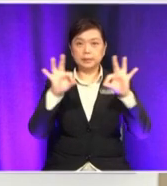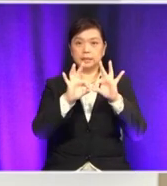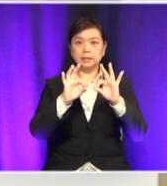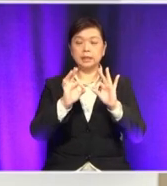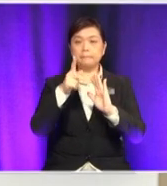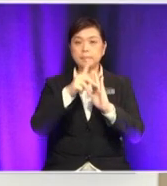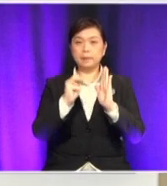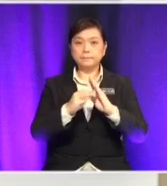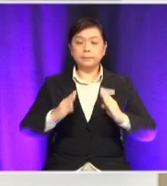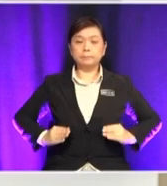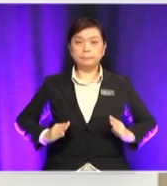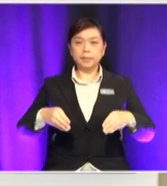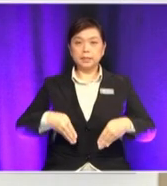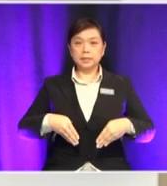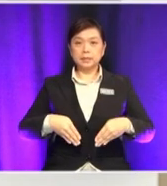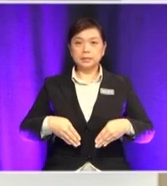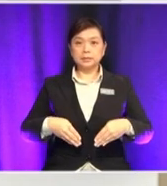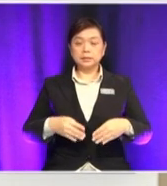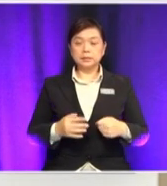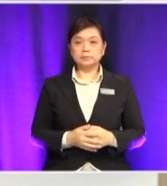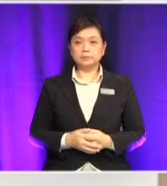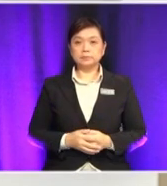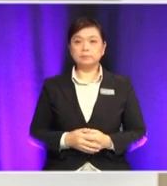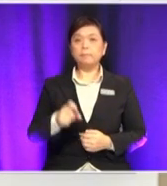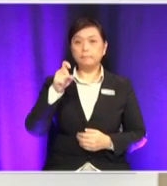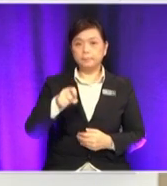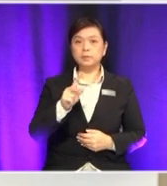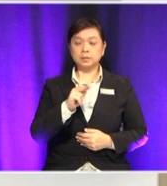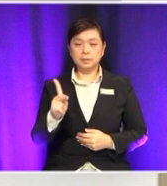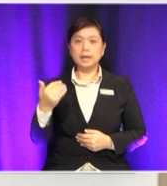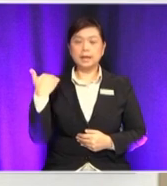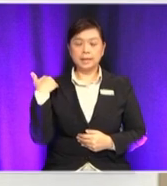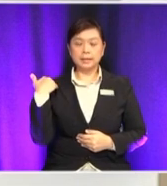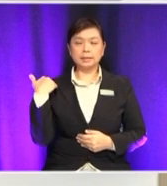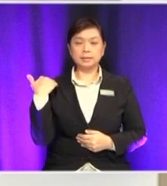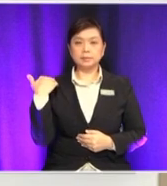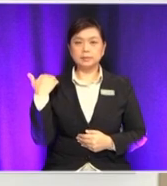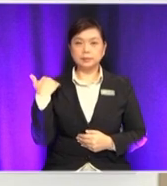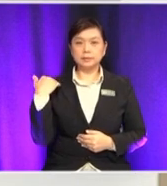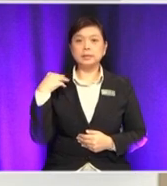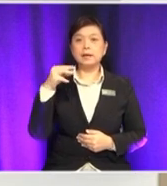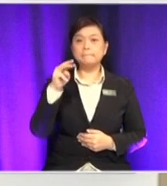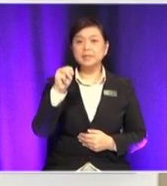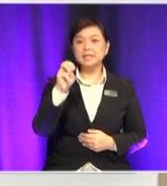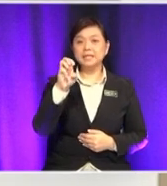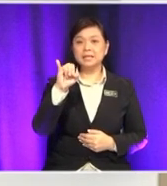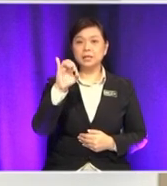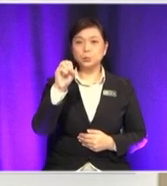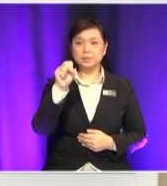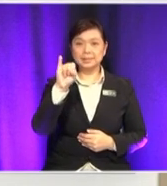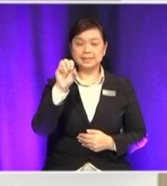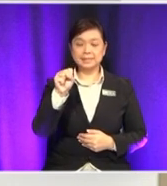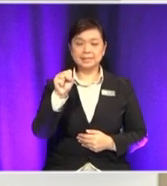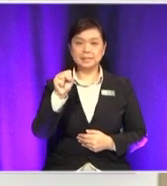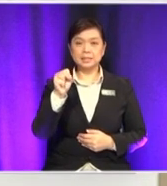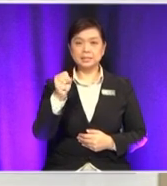esek semua itu sih ya Kris pembiakan seks perlulah mengalami meiosis karena kita hendak mendapat apabila